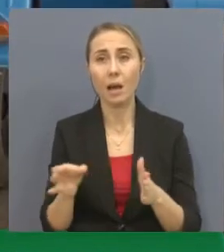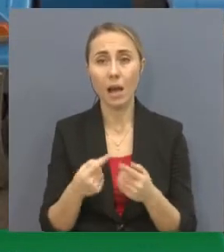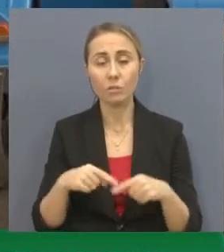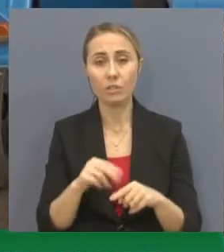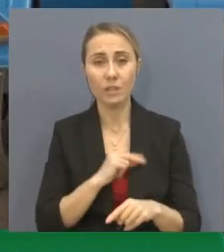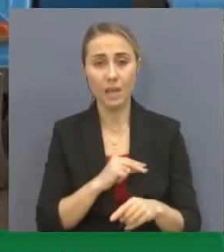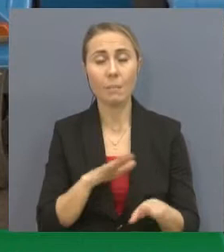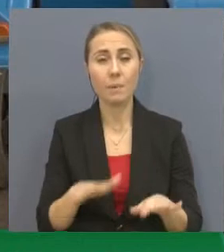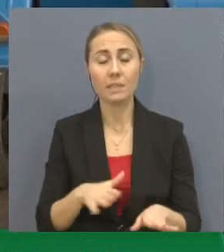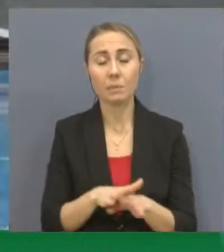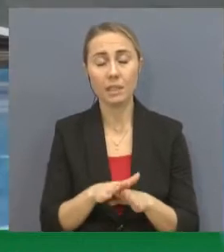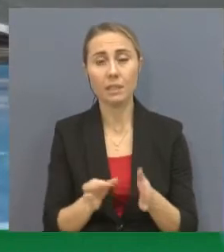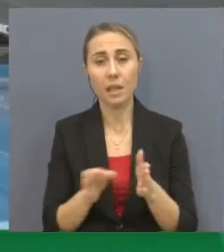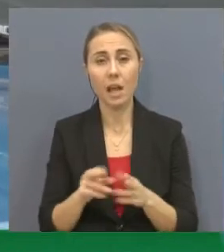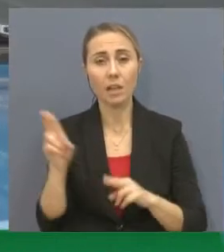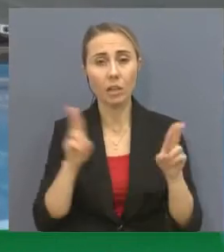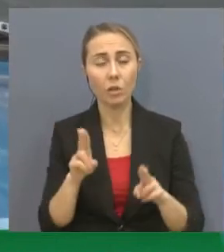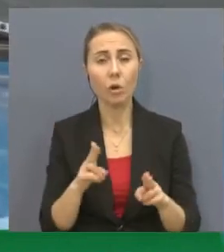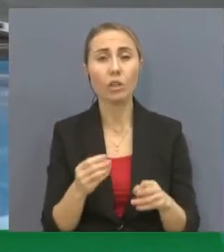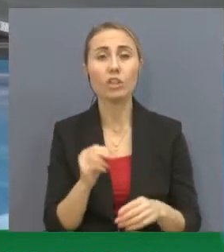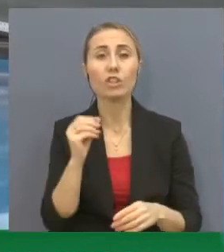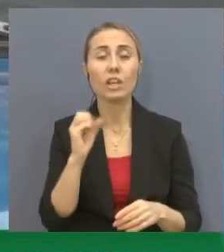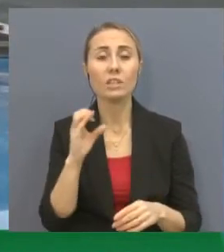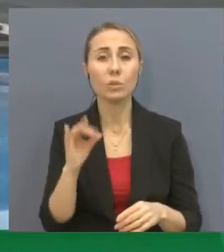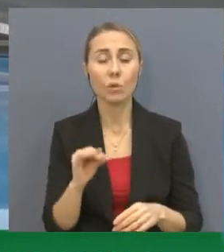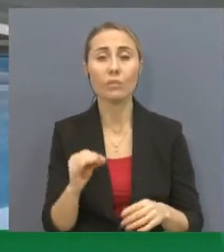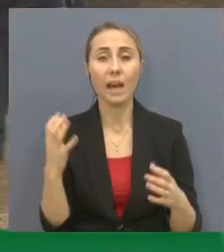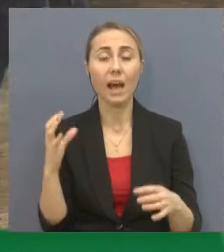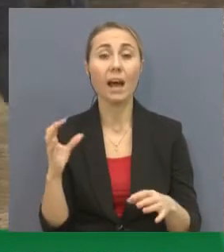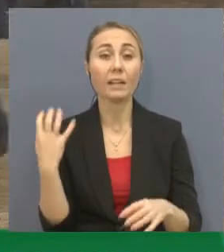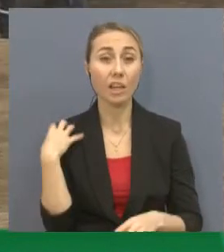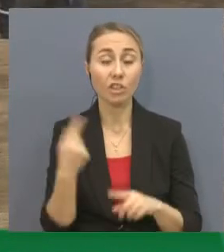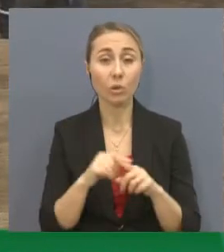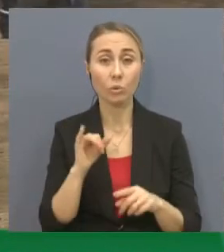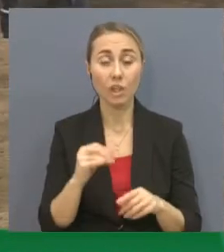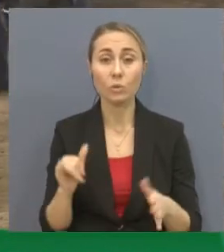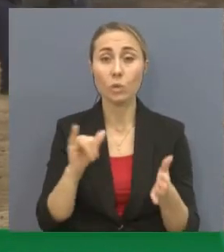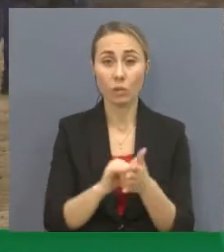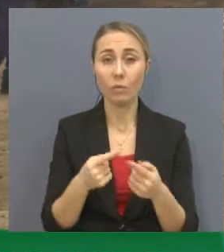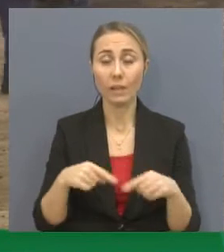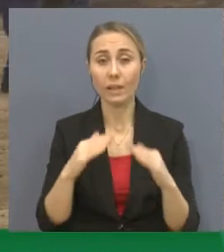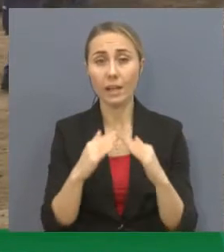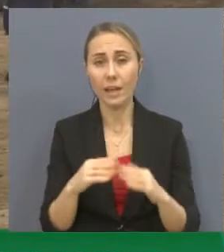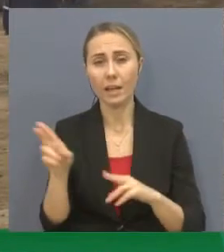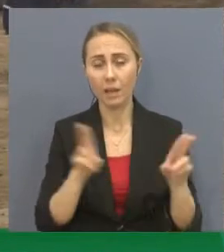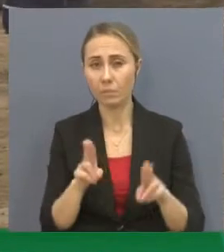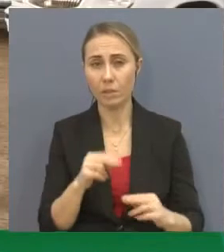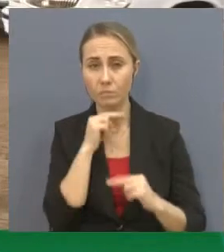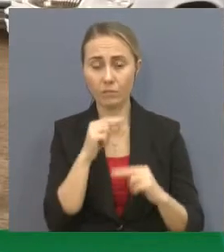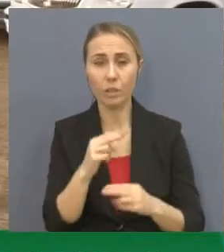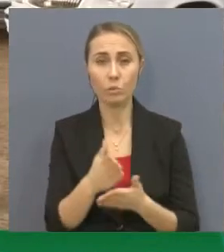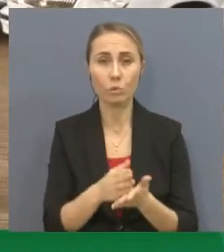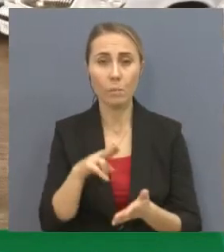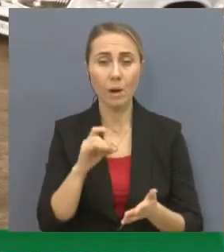контроль за отработка определенных часов ведут начальники участков по установленным объектом эти данные под особым контролем сотрудников службы пробации